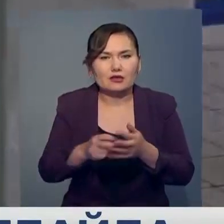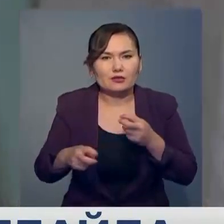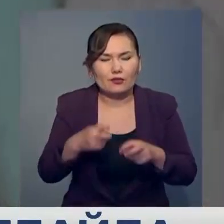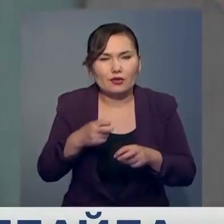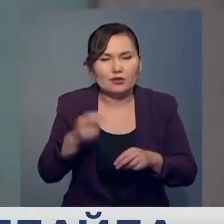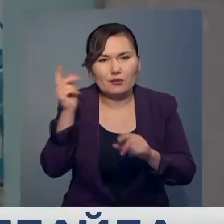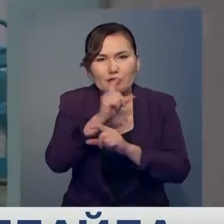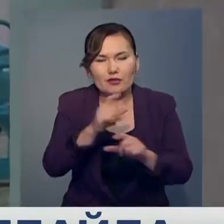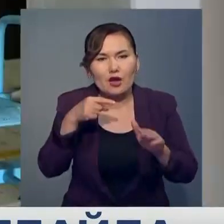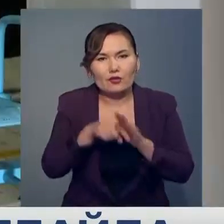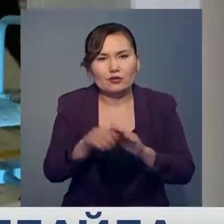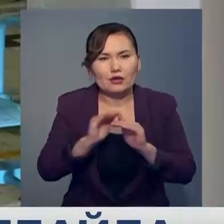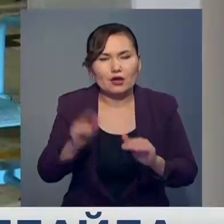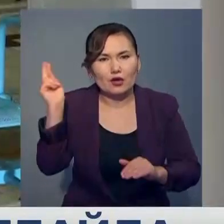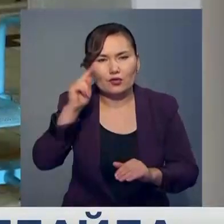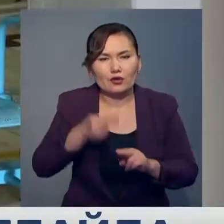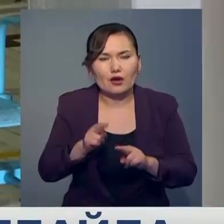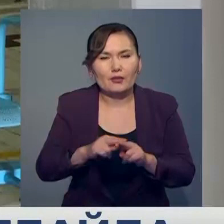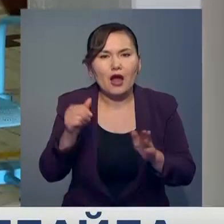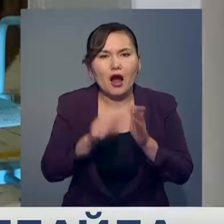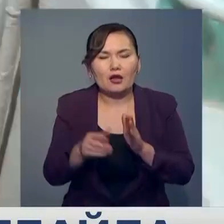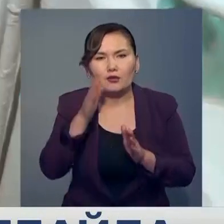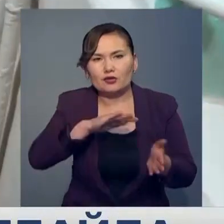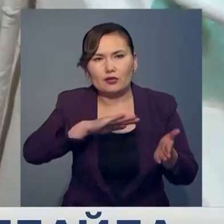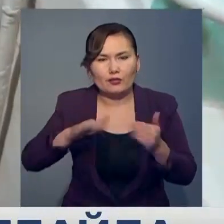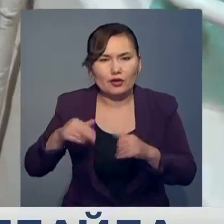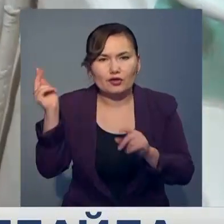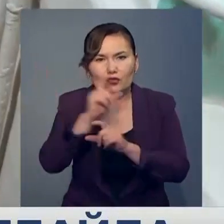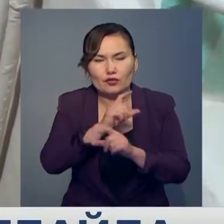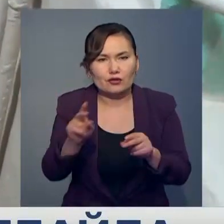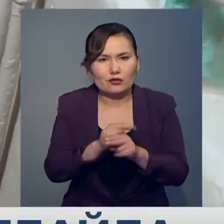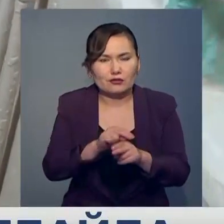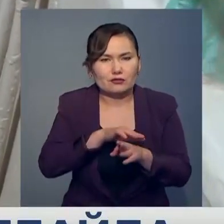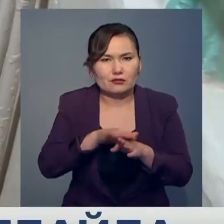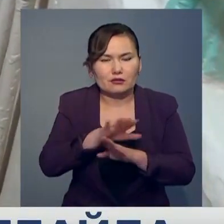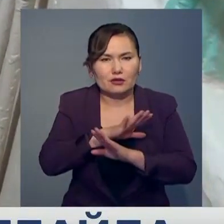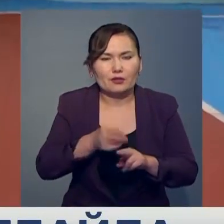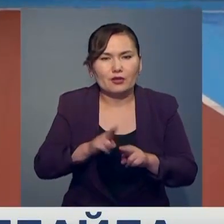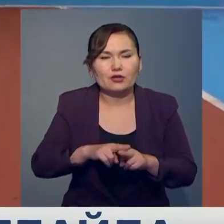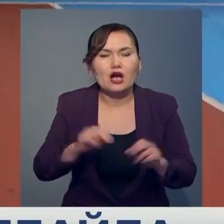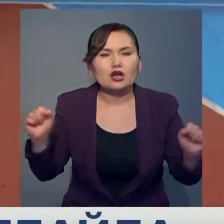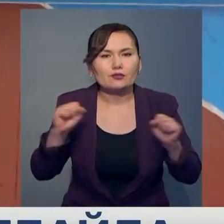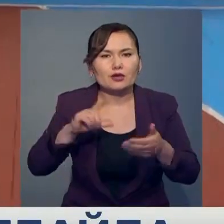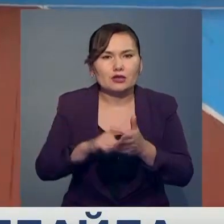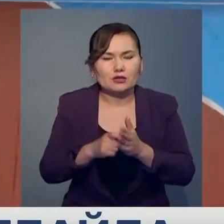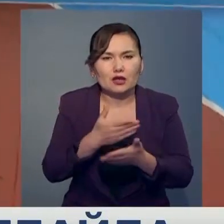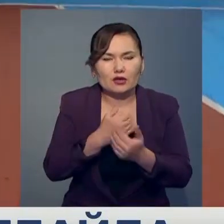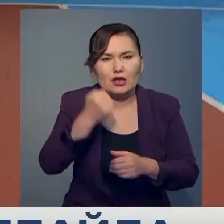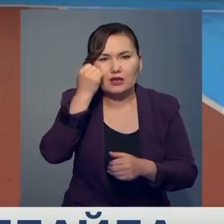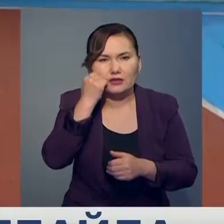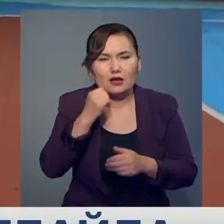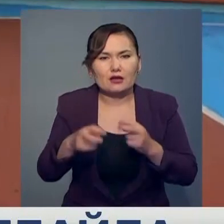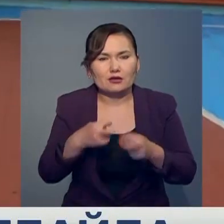60 жыл бұрын салынған ғимараттың заман талабына сай келмесі ақиқат. Спорт залы жартылай жертөледе орналасқан. Көне жабдық тозған